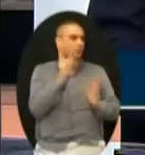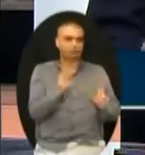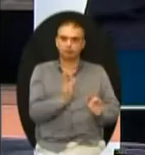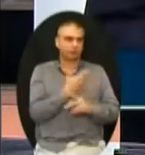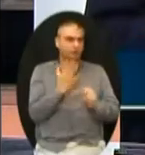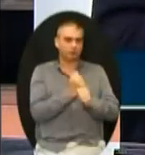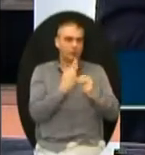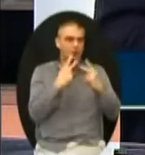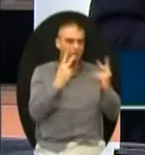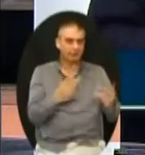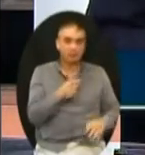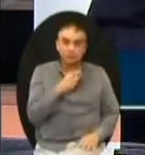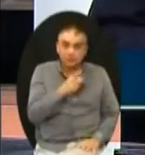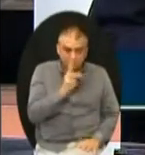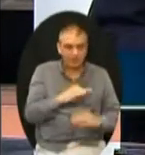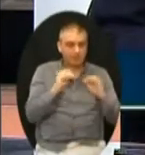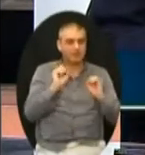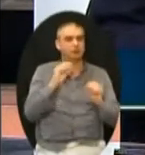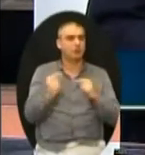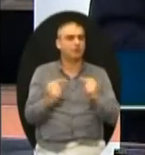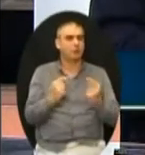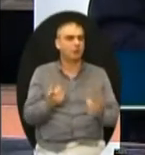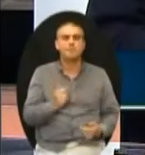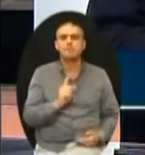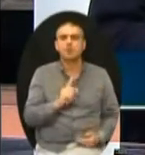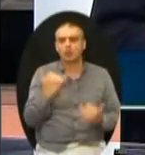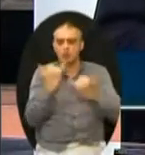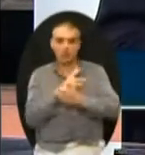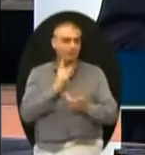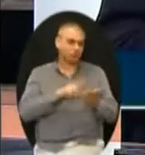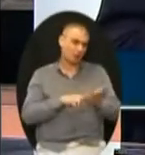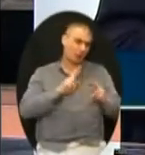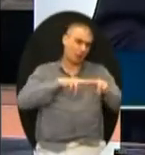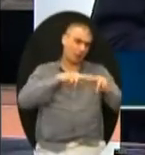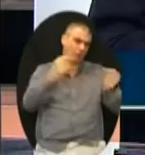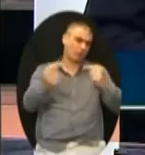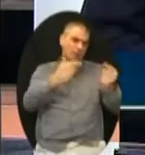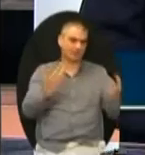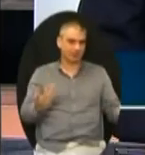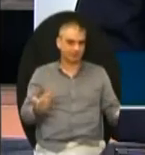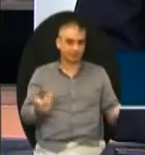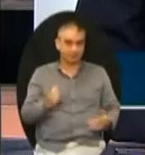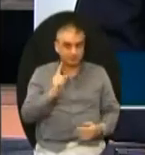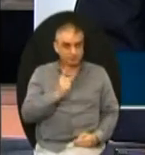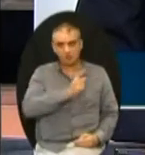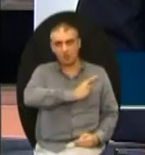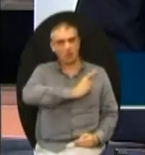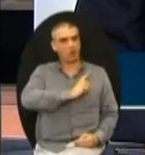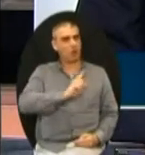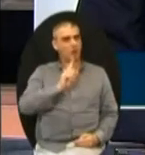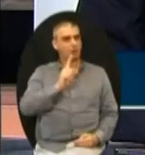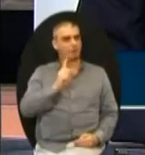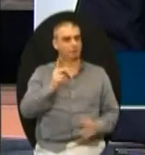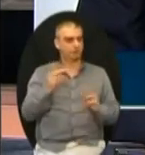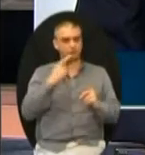לא נפתרות. זה צריך להיות הבסיס של הוויכוח. מי טועה ומי צודק, בוא נתווכח בחריפות. אבל בוא לא